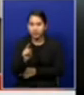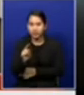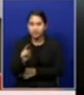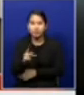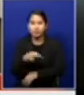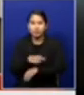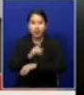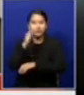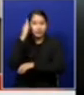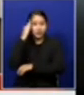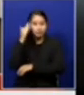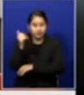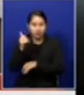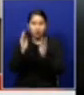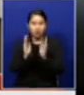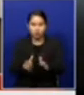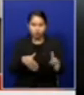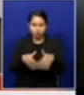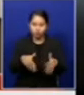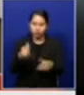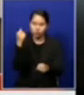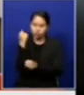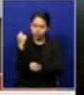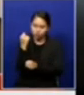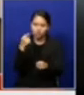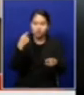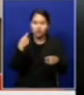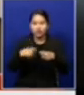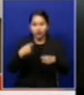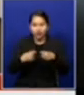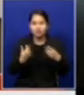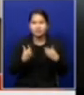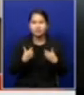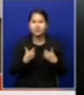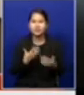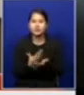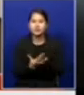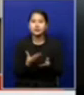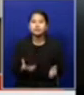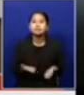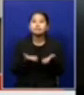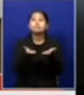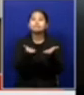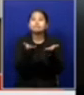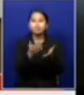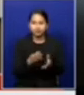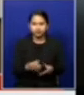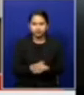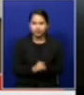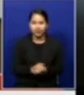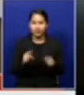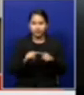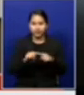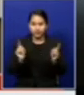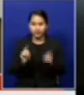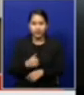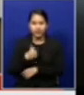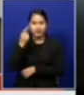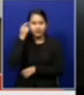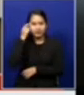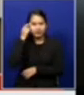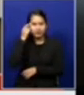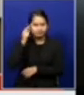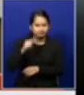ราบประชาบ้านทุกยากลำบากให้ไปเถอะแต่คุณอย่าคิดอ้อมแ